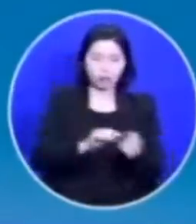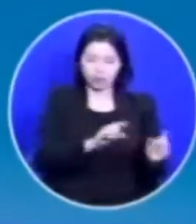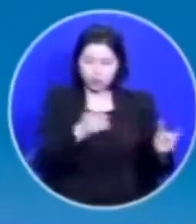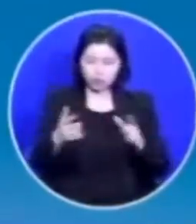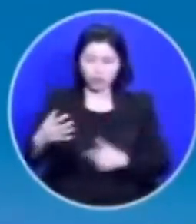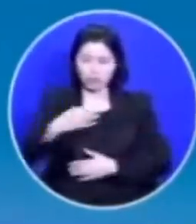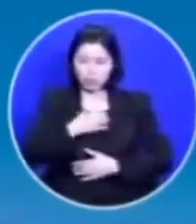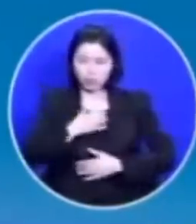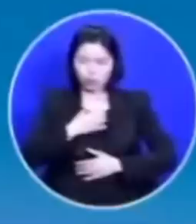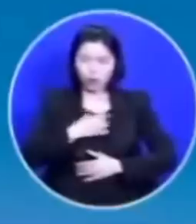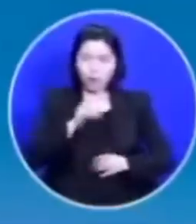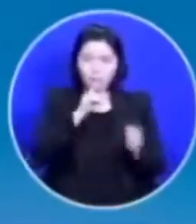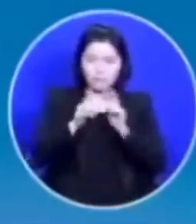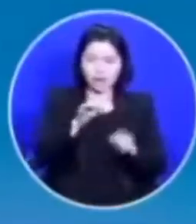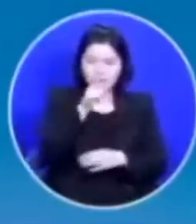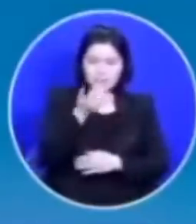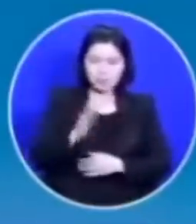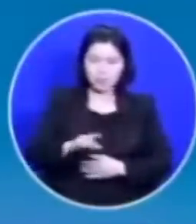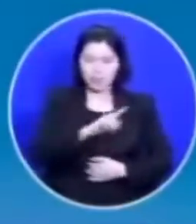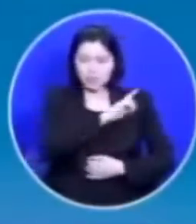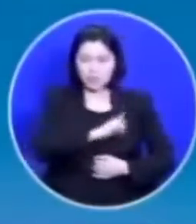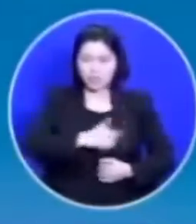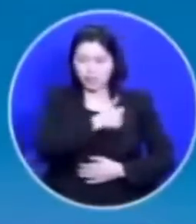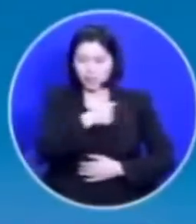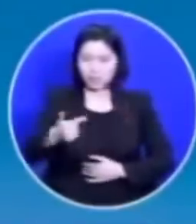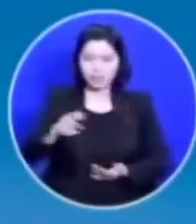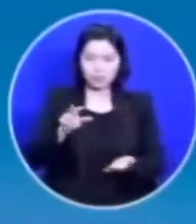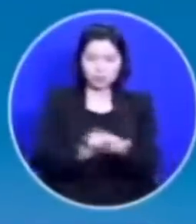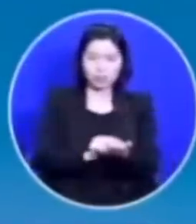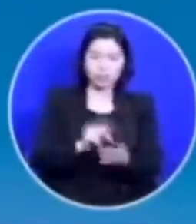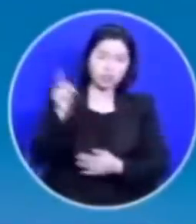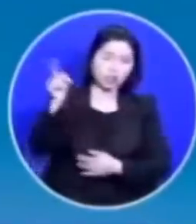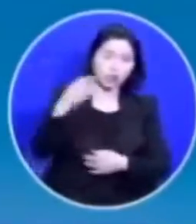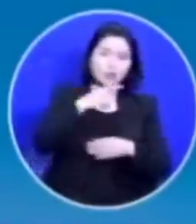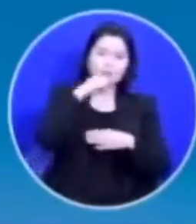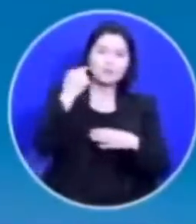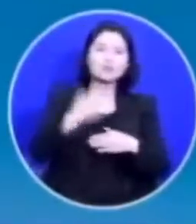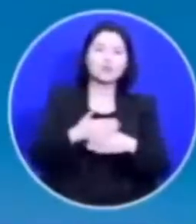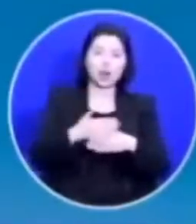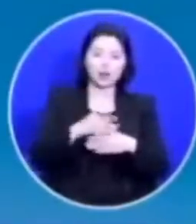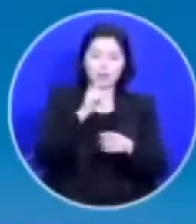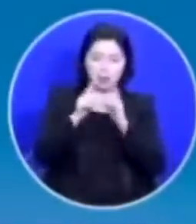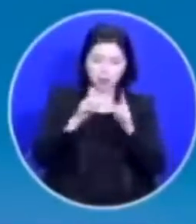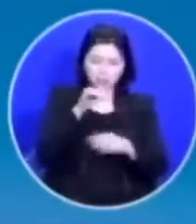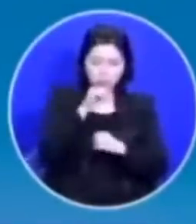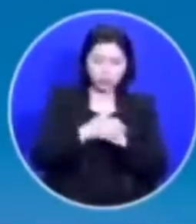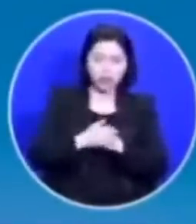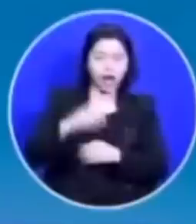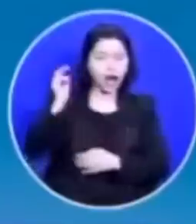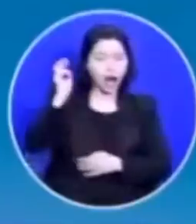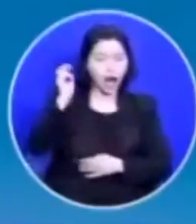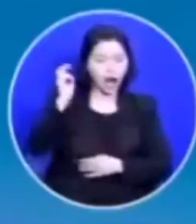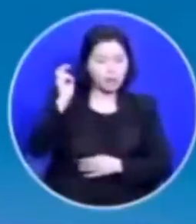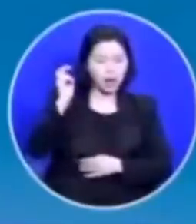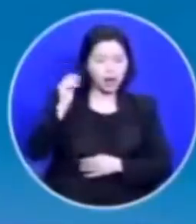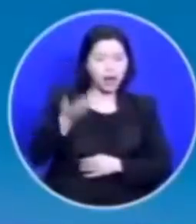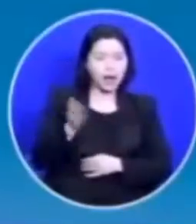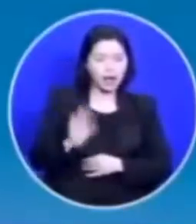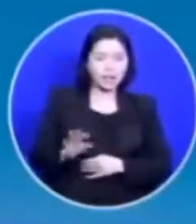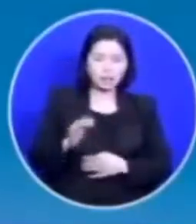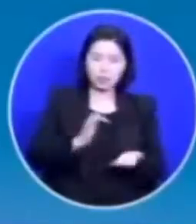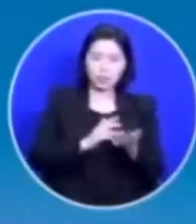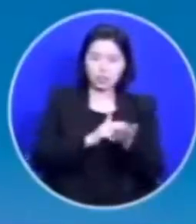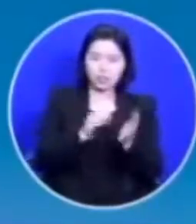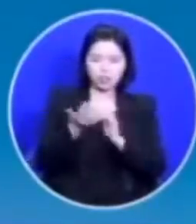이야기하지만 제일 큰 문제는 저 북한 이라고 이야기 합니다 그러나 아마 우리 주님은 그렇게 보지 않았을